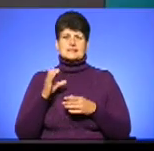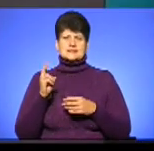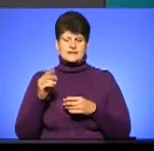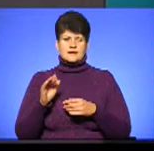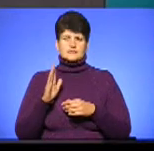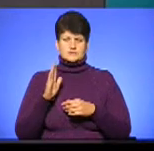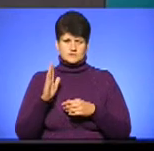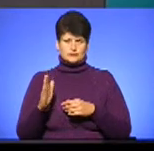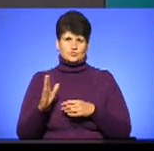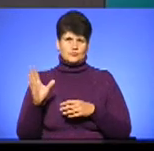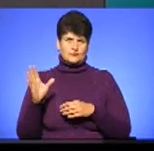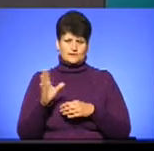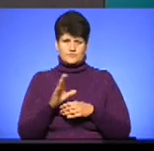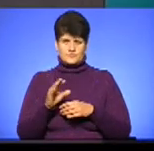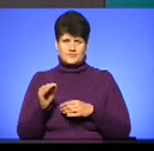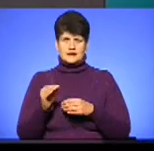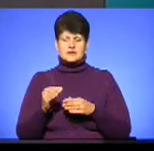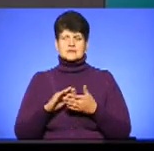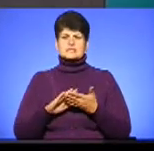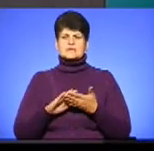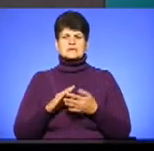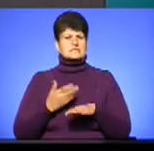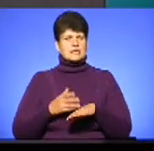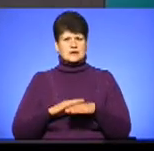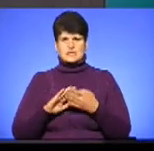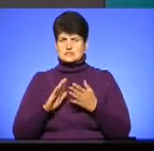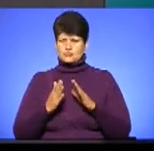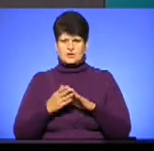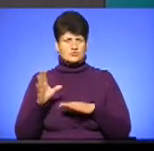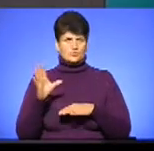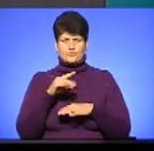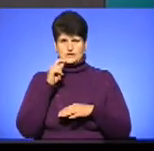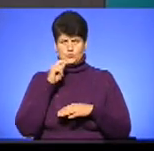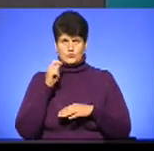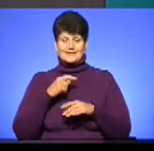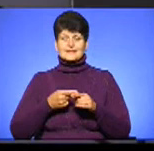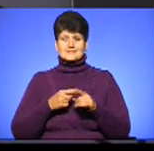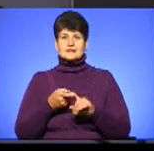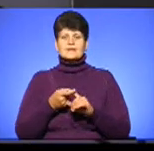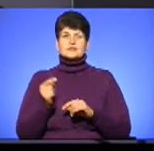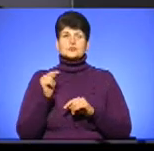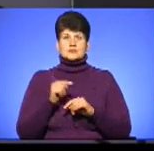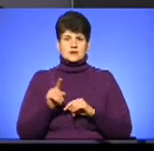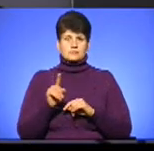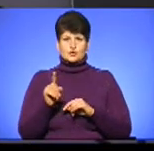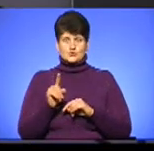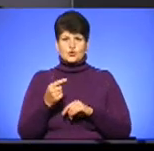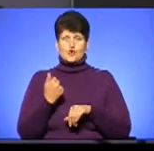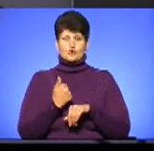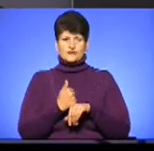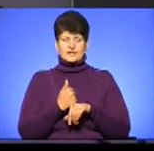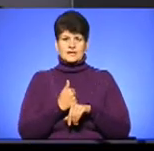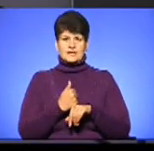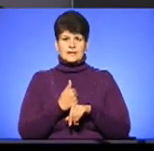по Україні ситуація вважається неблагополучною? Ситуація складна, так, складна ситуація. І це зв'язано з тим, якраз, що от головний переносчик,